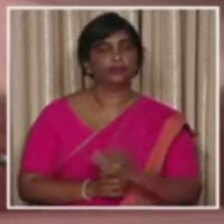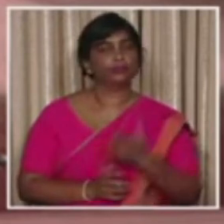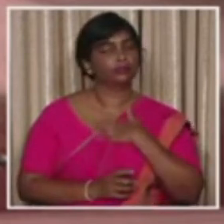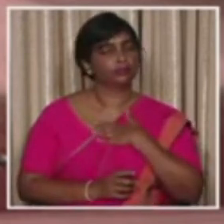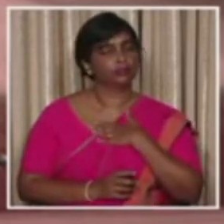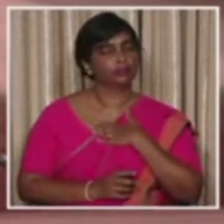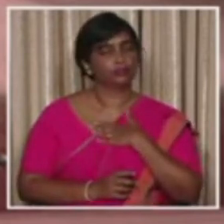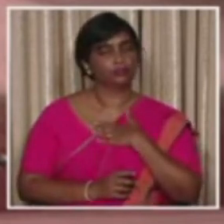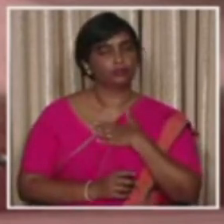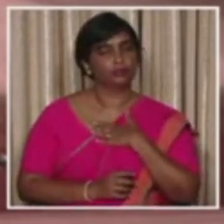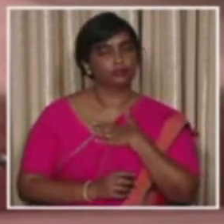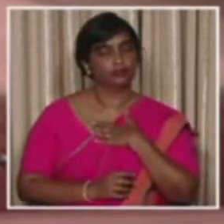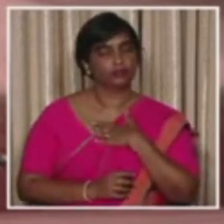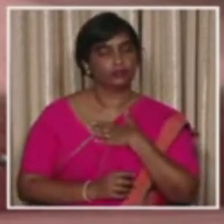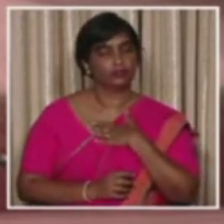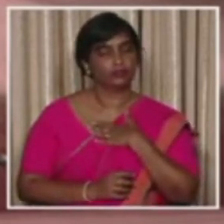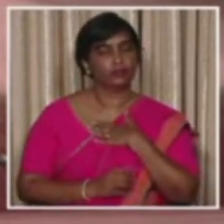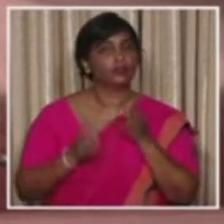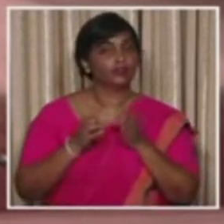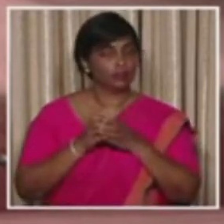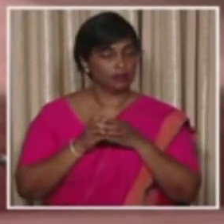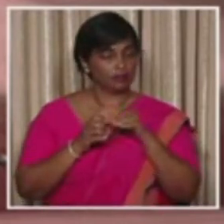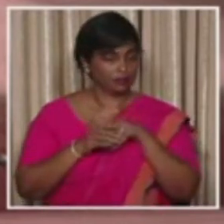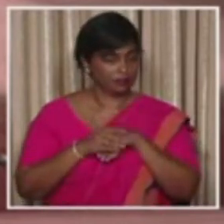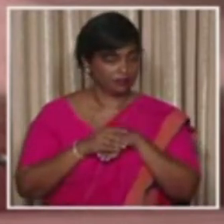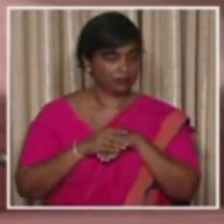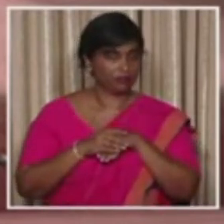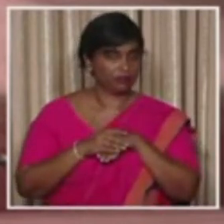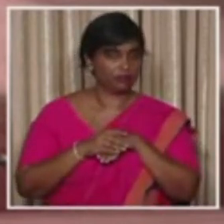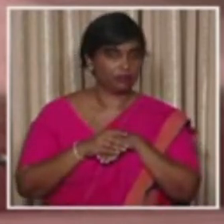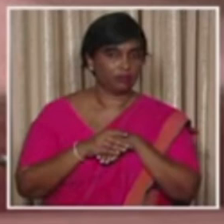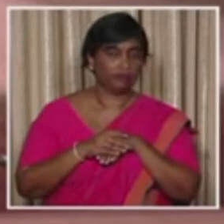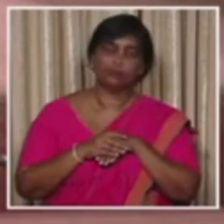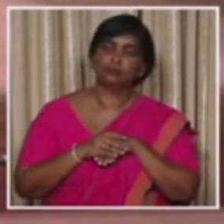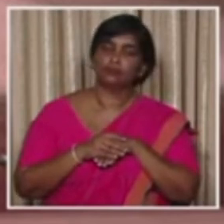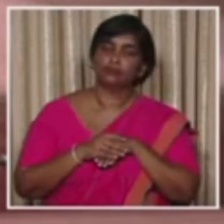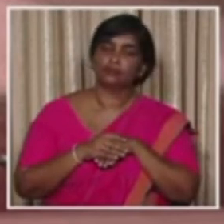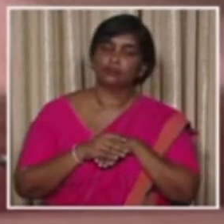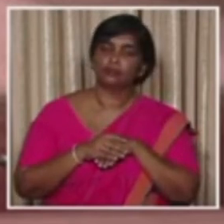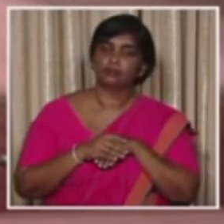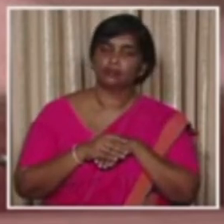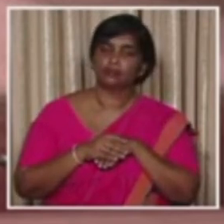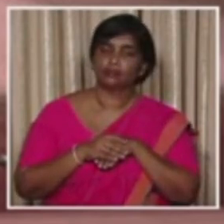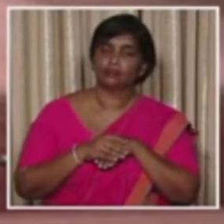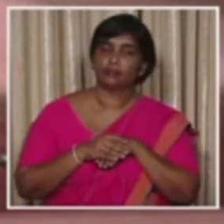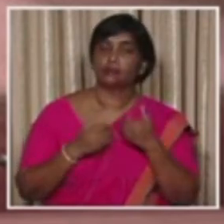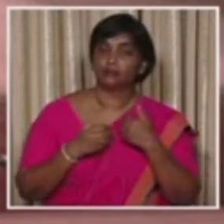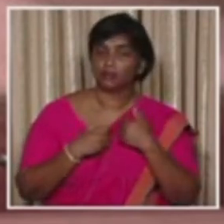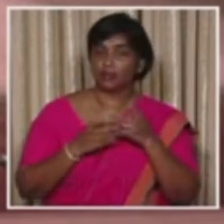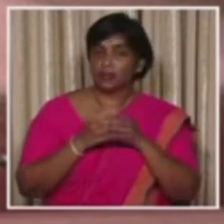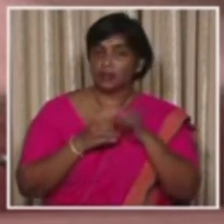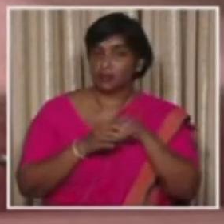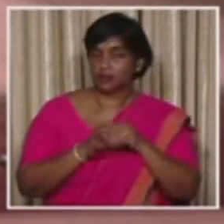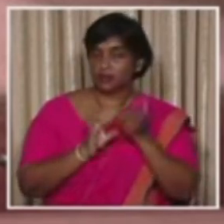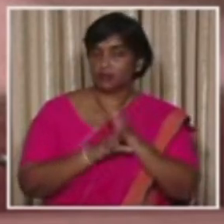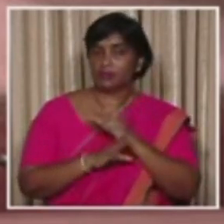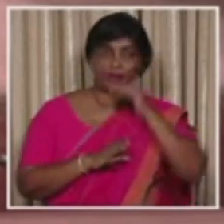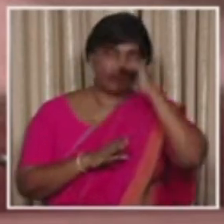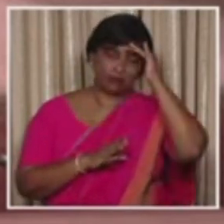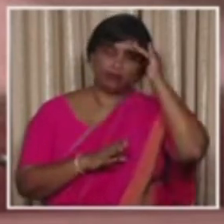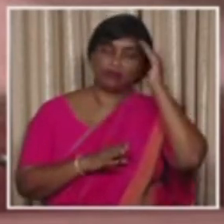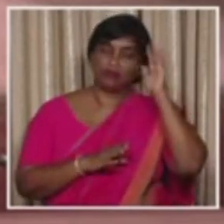இயக்கம், எங்களுடைய கட்சியினுடைய, எங்களுடைய போராட்ட இயக்கத்தினுடைய ஸ்தாபக தலைவர்கள், தலைவர் தங்கத்துறை அவர்கள்